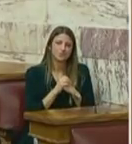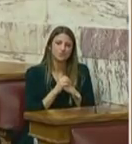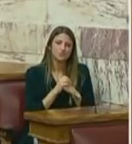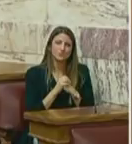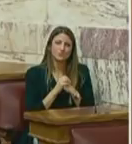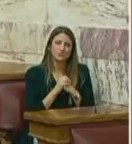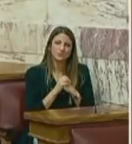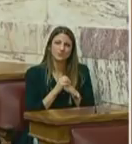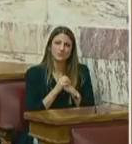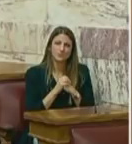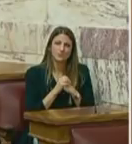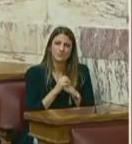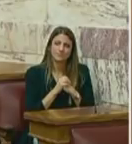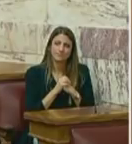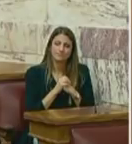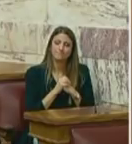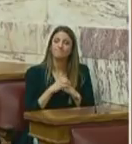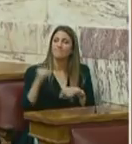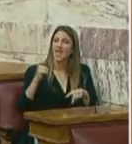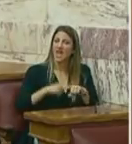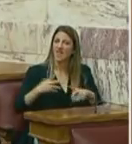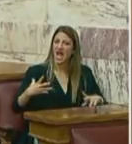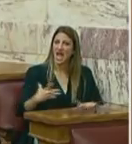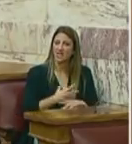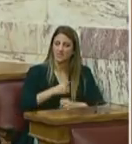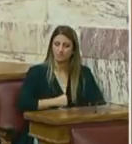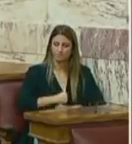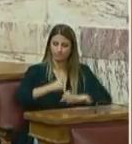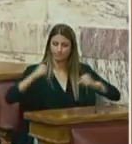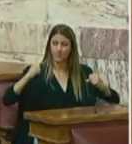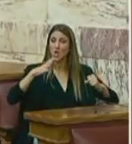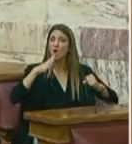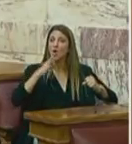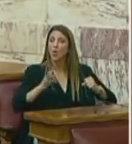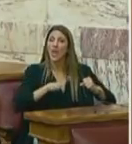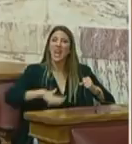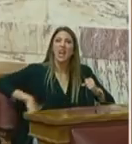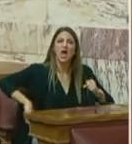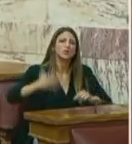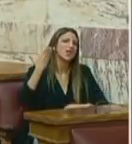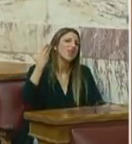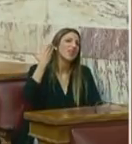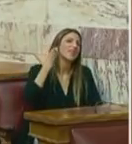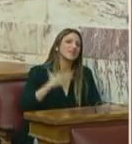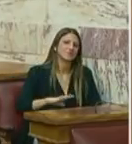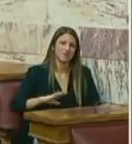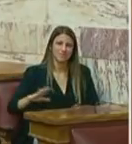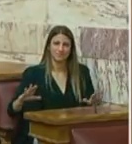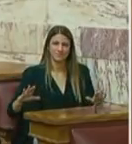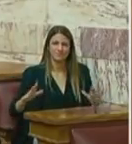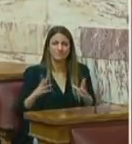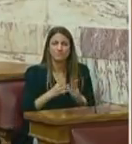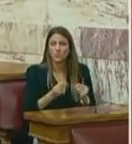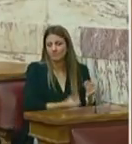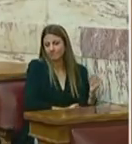εξαιτίας των θυσιών του ελληνικού λαού. Και είναι